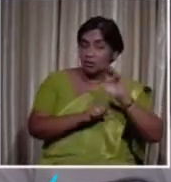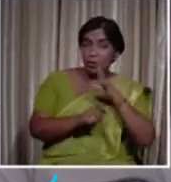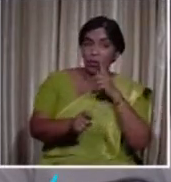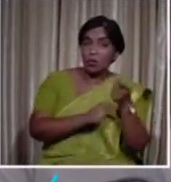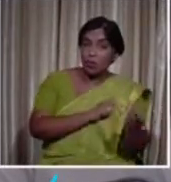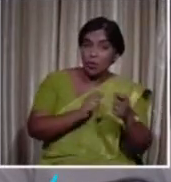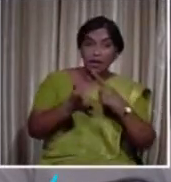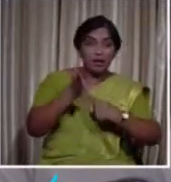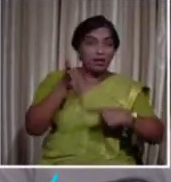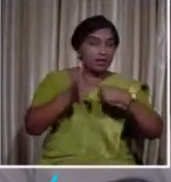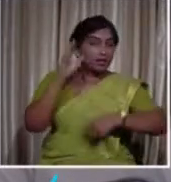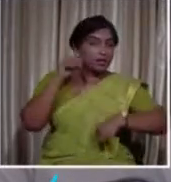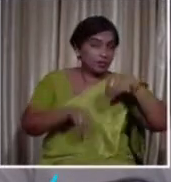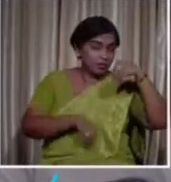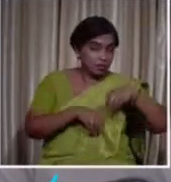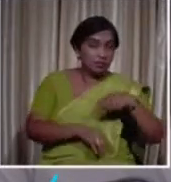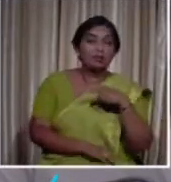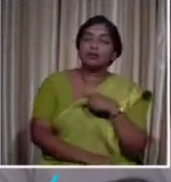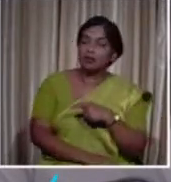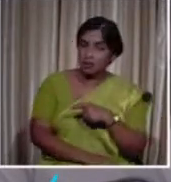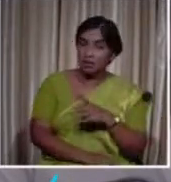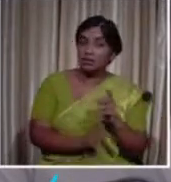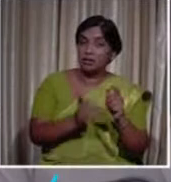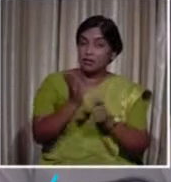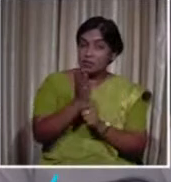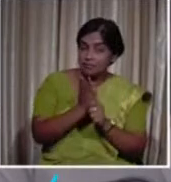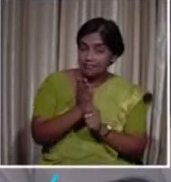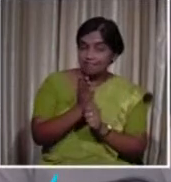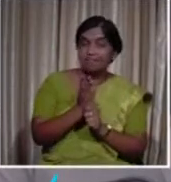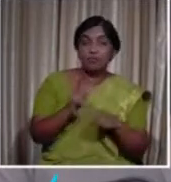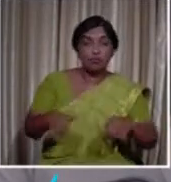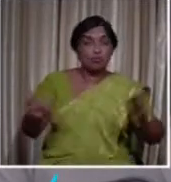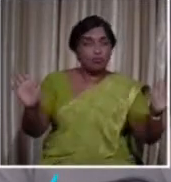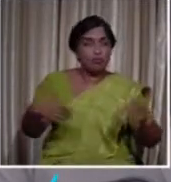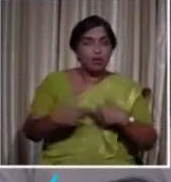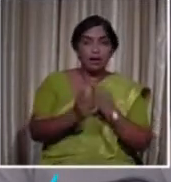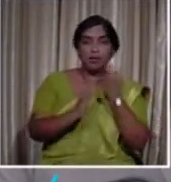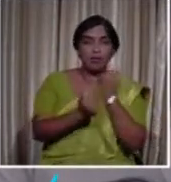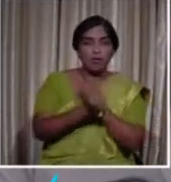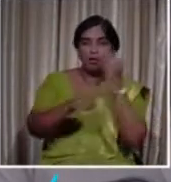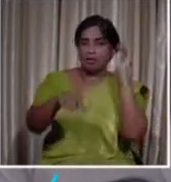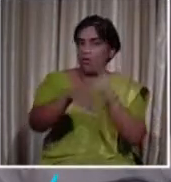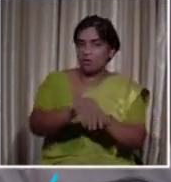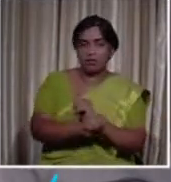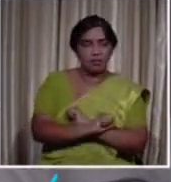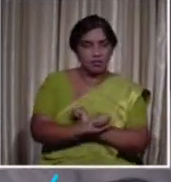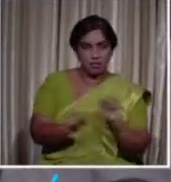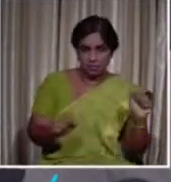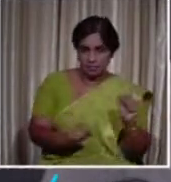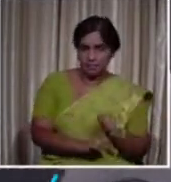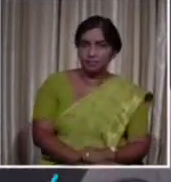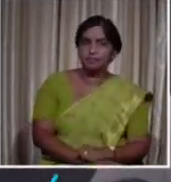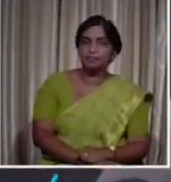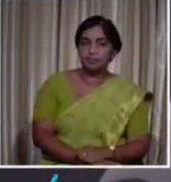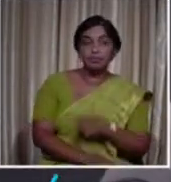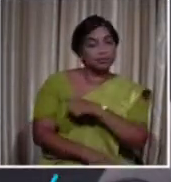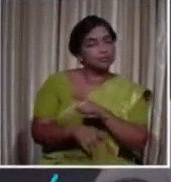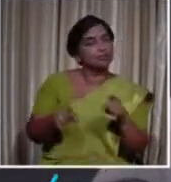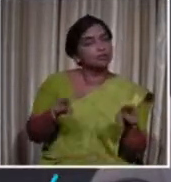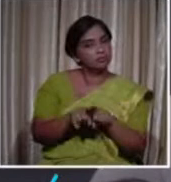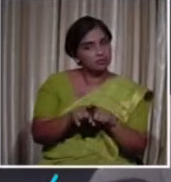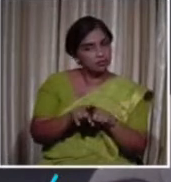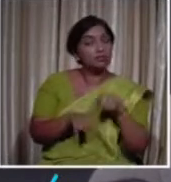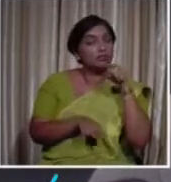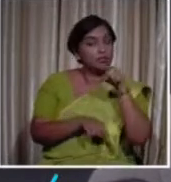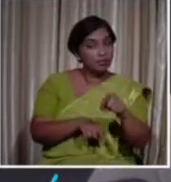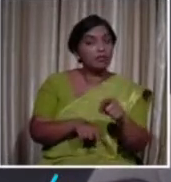දුන් දේශපාලනඥයන් මෙරයන් තවමත් නීතිය හමුදුවට පමුණුවලා නැහැ ඒ වගේම